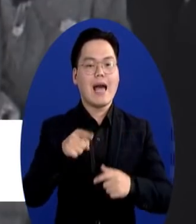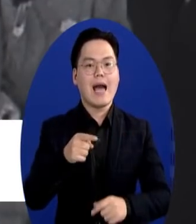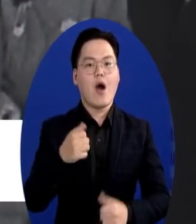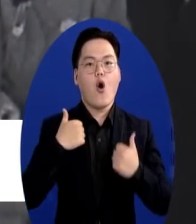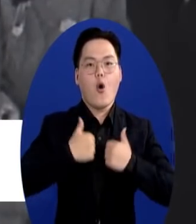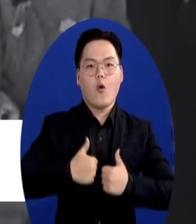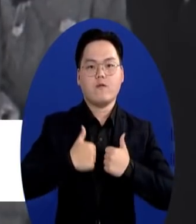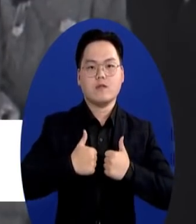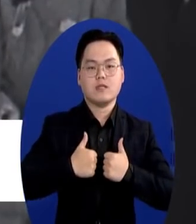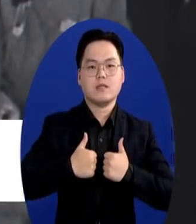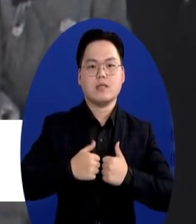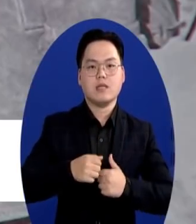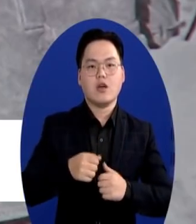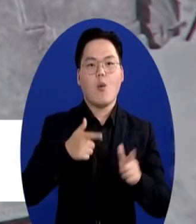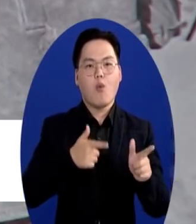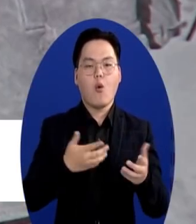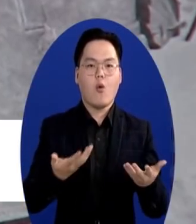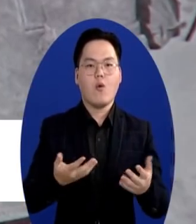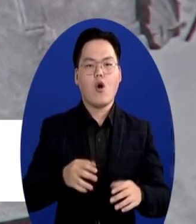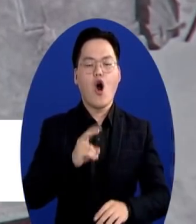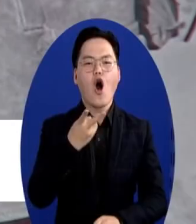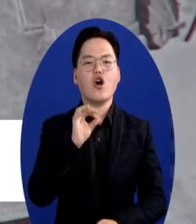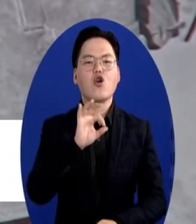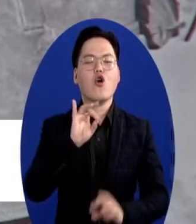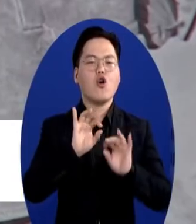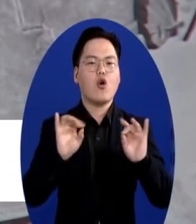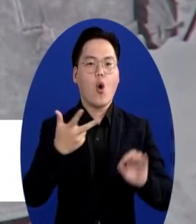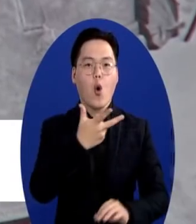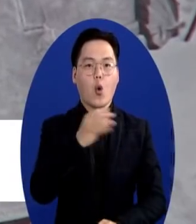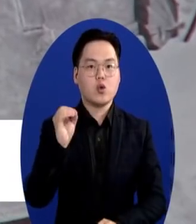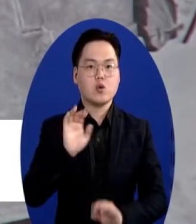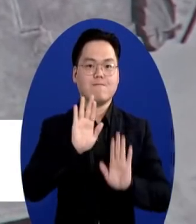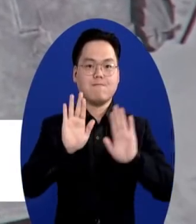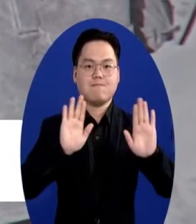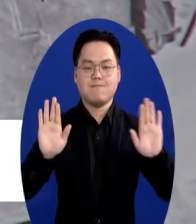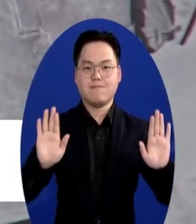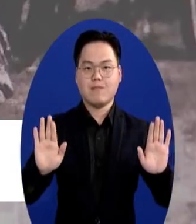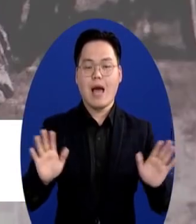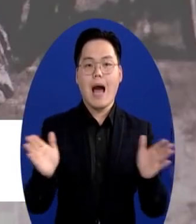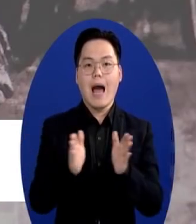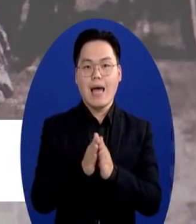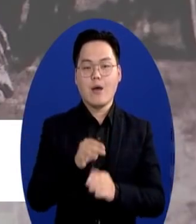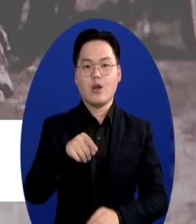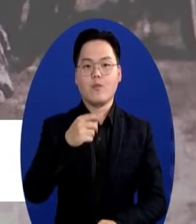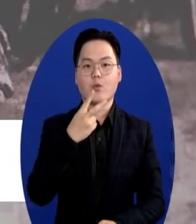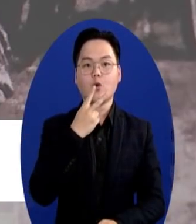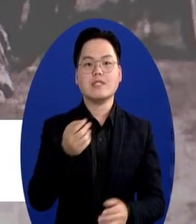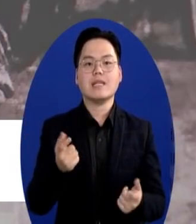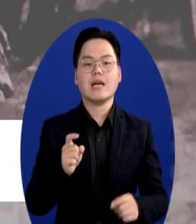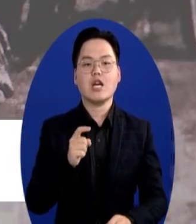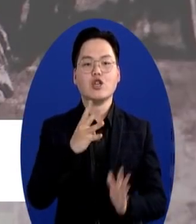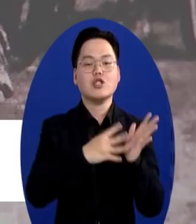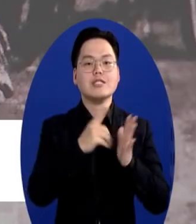хувцас эдлэж байсан эдлэл хэрэглэл гихмэд 20 гаруй төрлийн 300 гаруй бүтээлийг дэлгэсэн байна. Хамтарсан үзэгсэлэн энэ сарын 9-ний өдөр